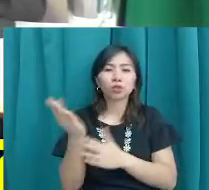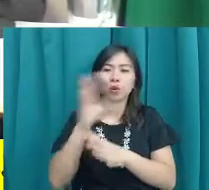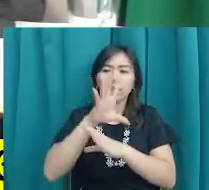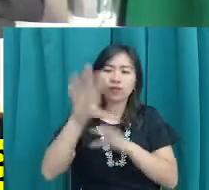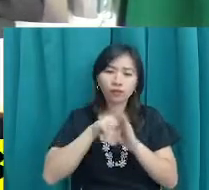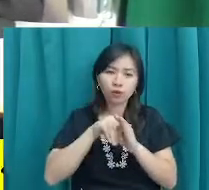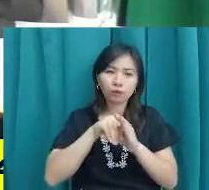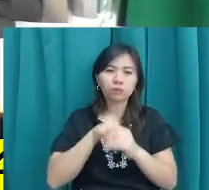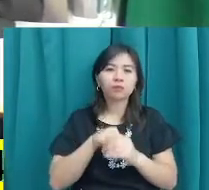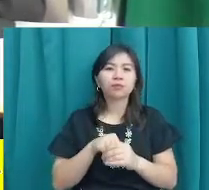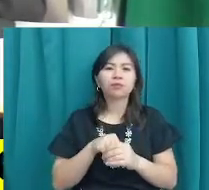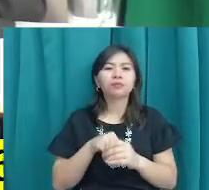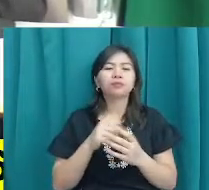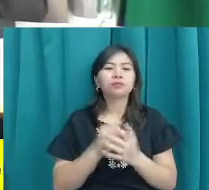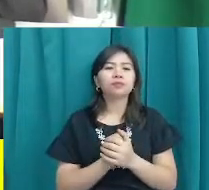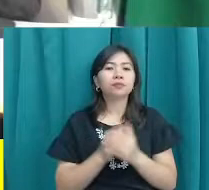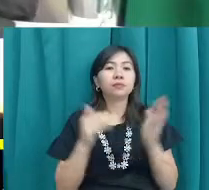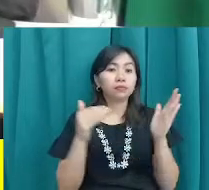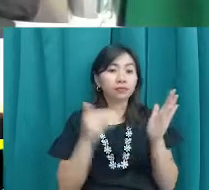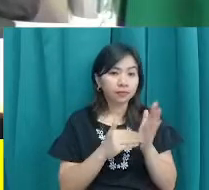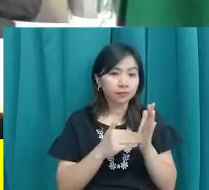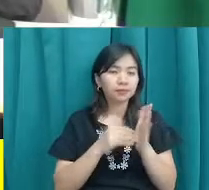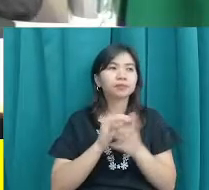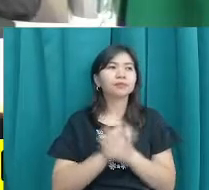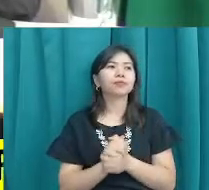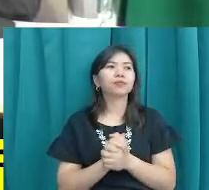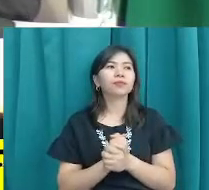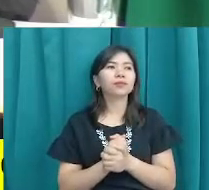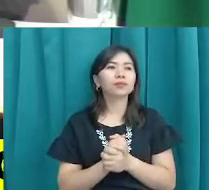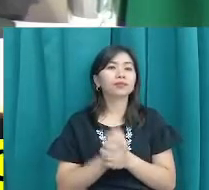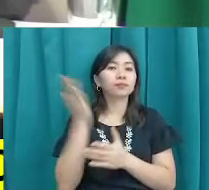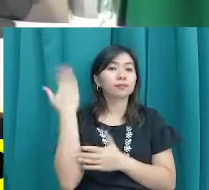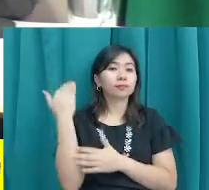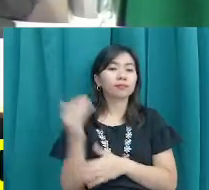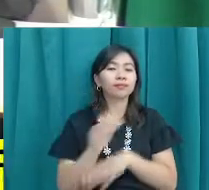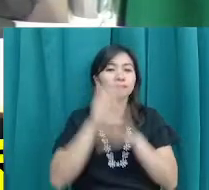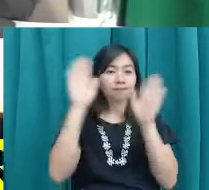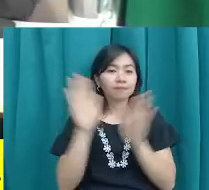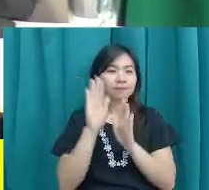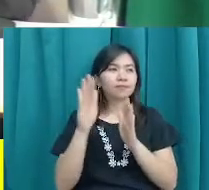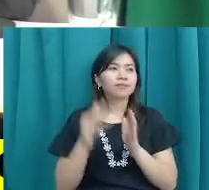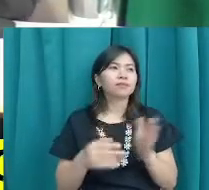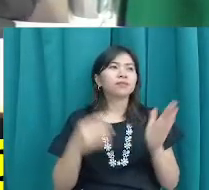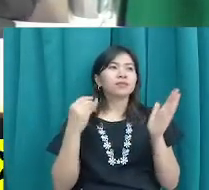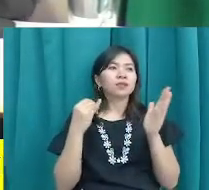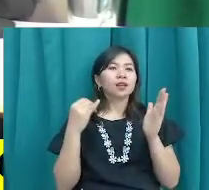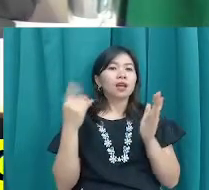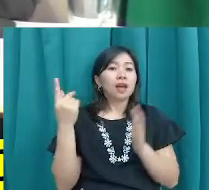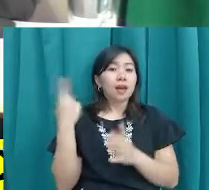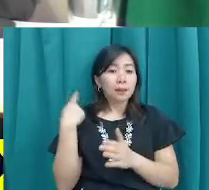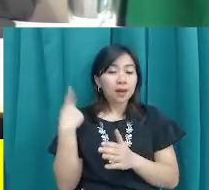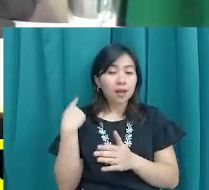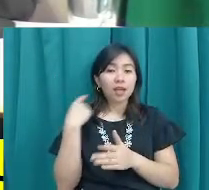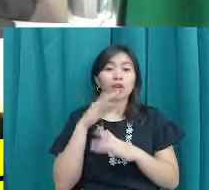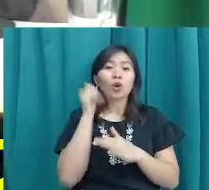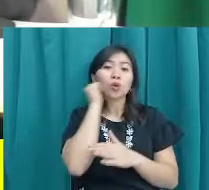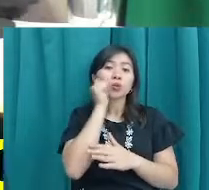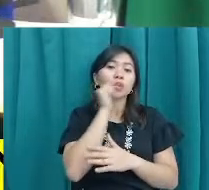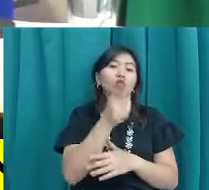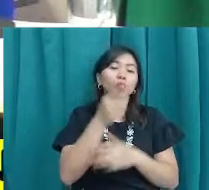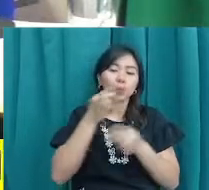nag-i-involve para sa mga may dadala. Again, narinig yung sinabi ni Pastor last Sunday, mas maganda pa rin na may means kayo, dito kayo,